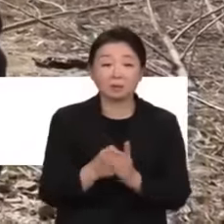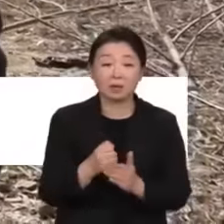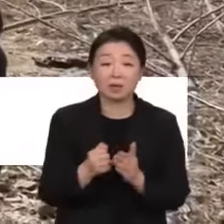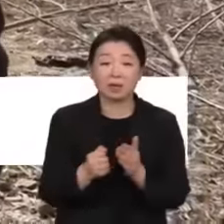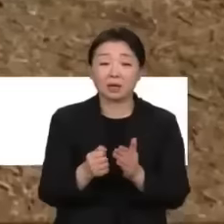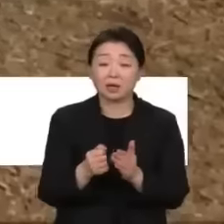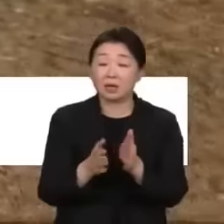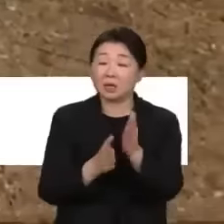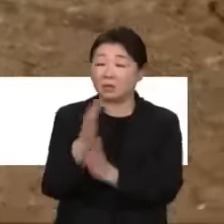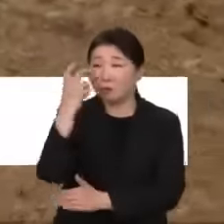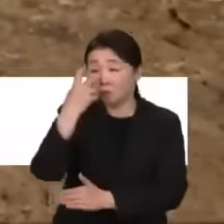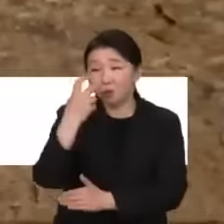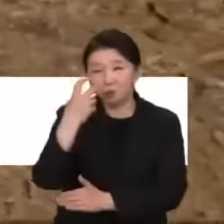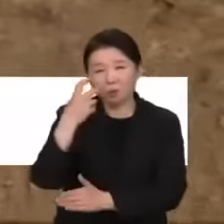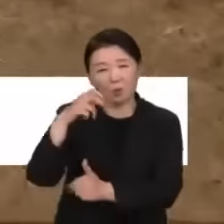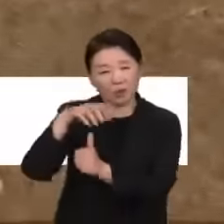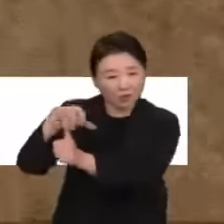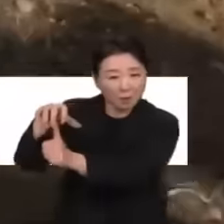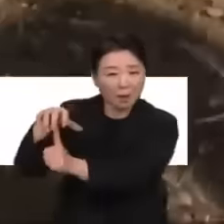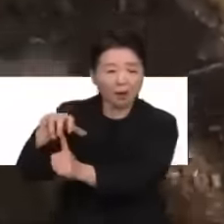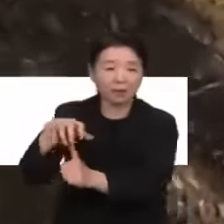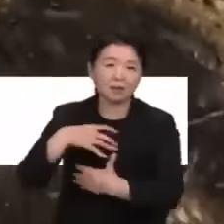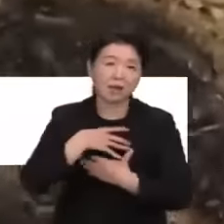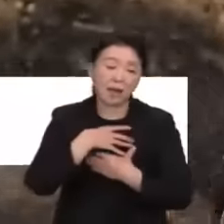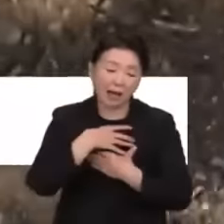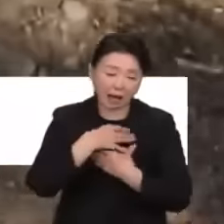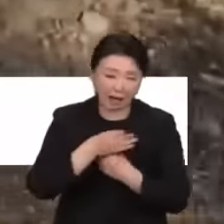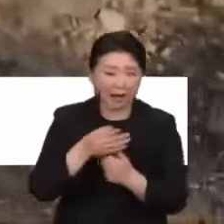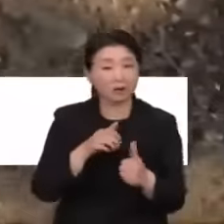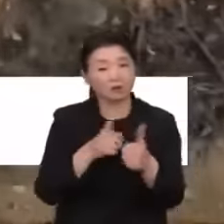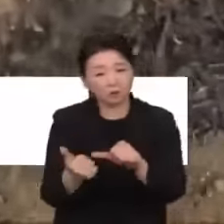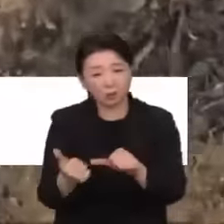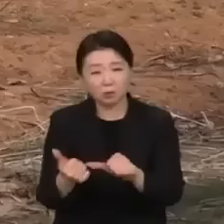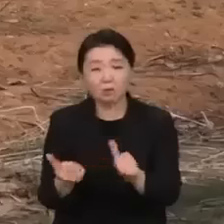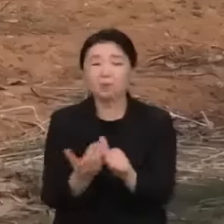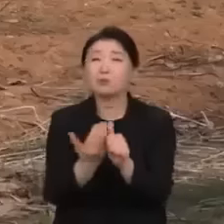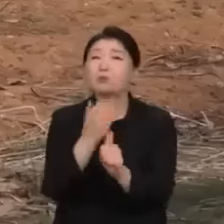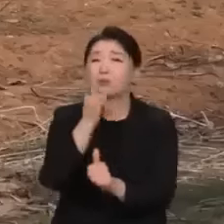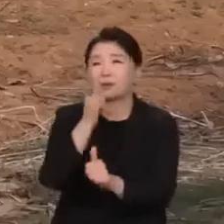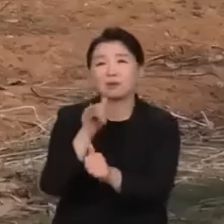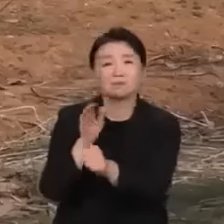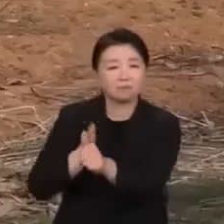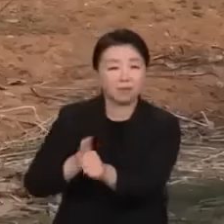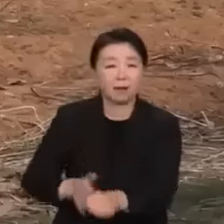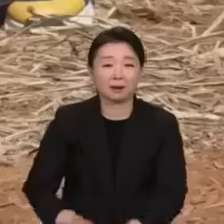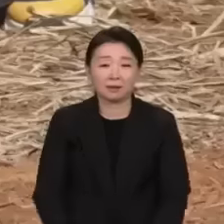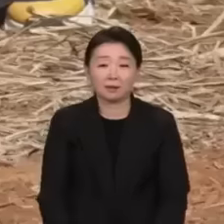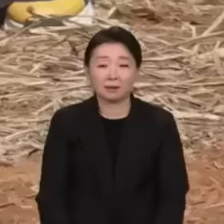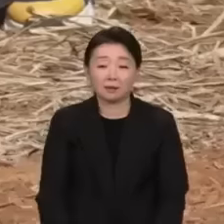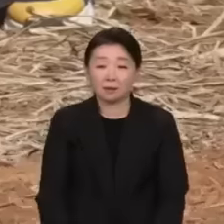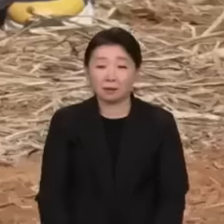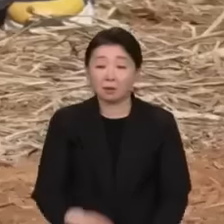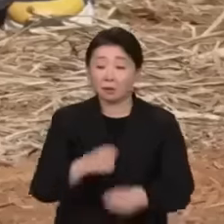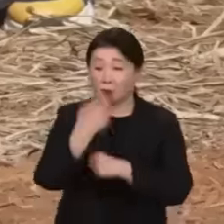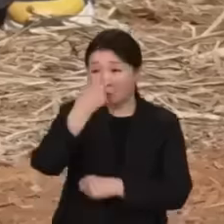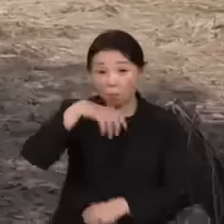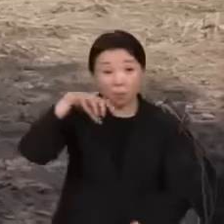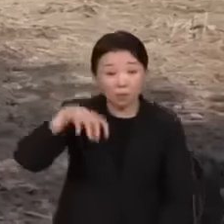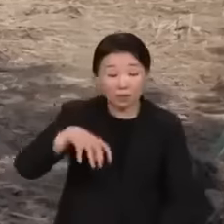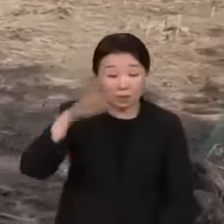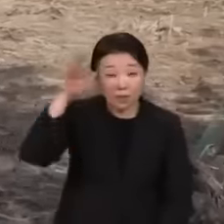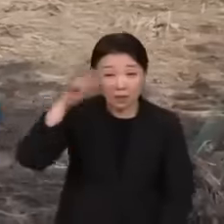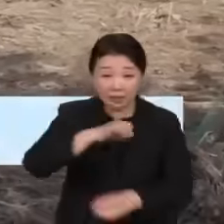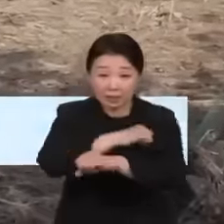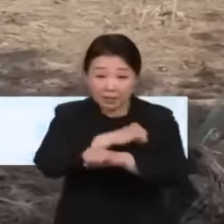것 같아서 그럼 안락사잖아요. 좀 키울 수 있게 해달라고 하고 있어요. 결국 동물보호단체가